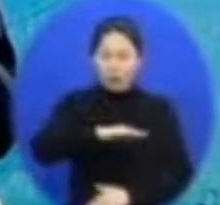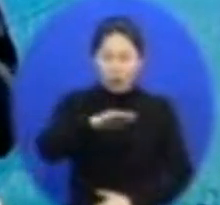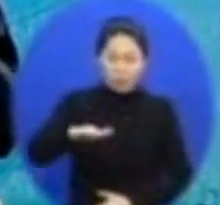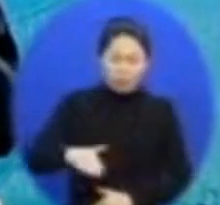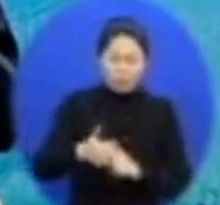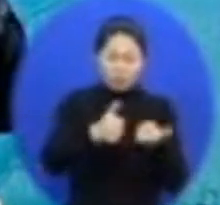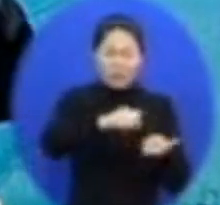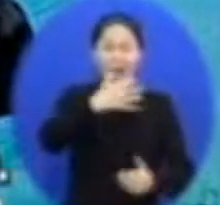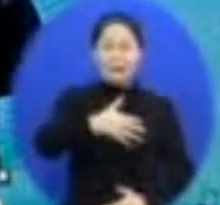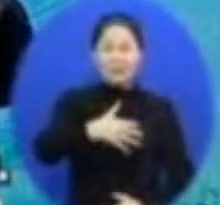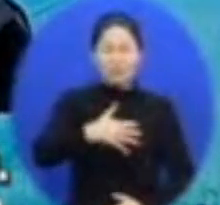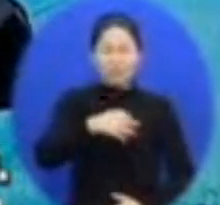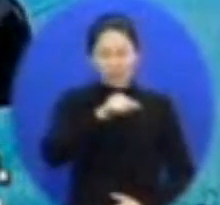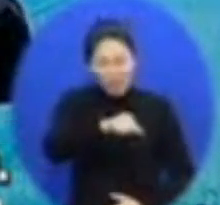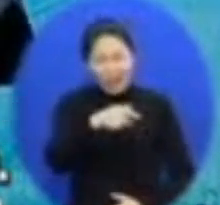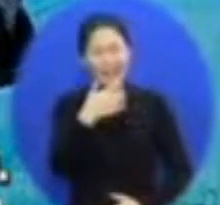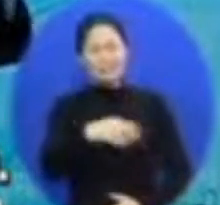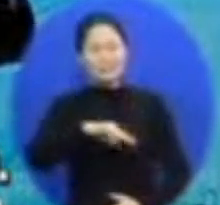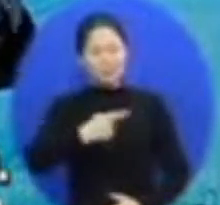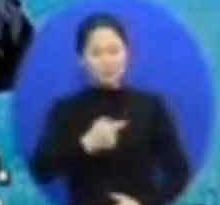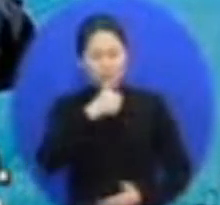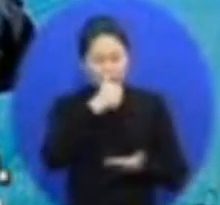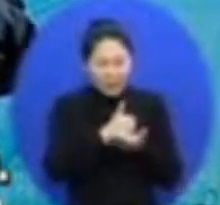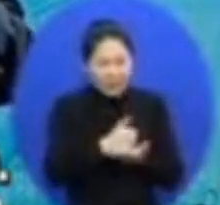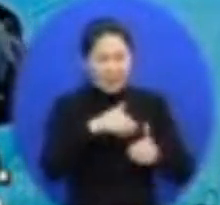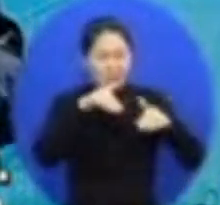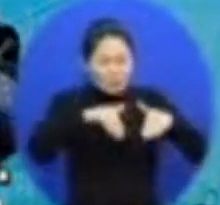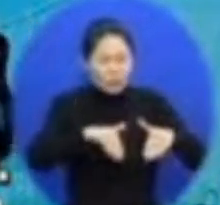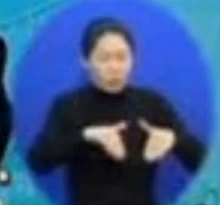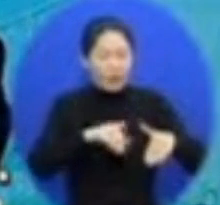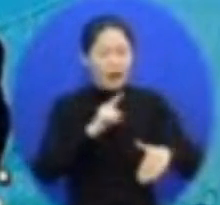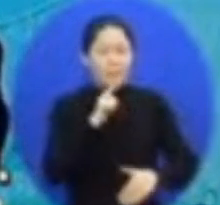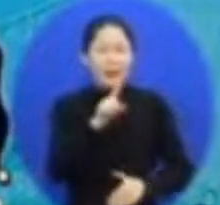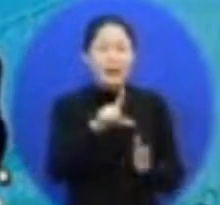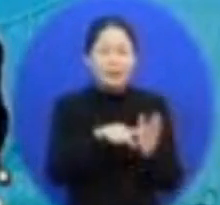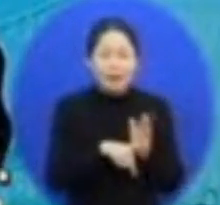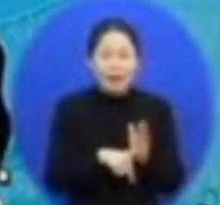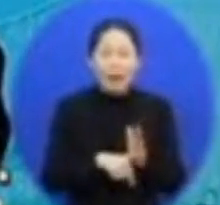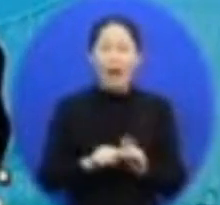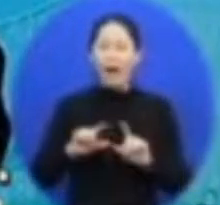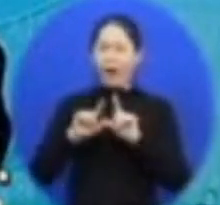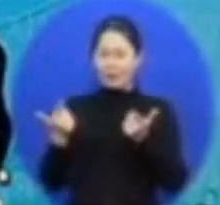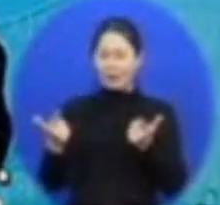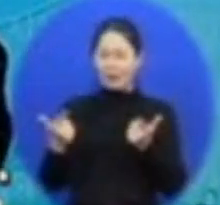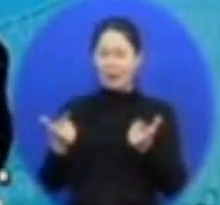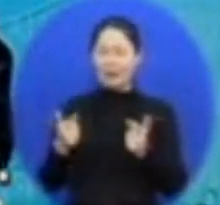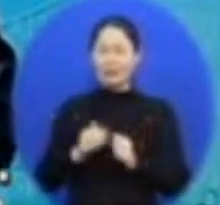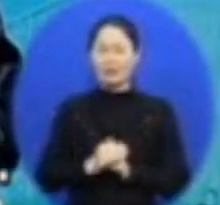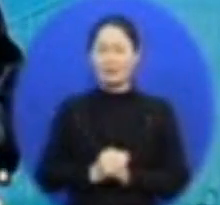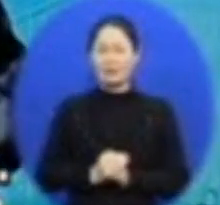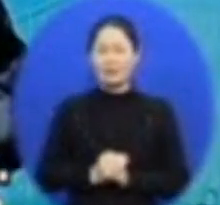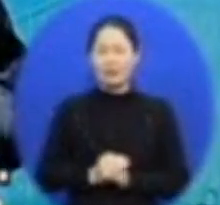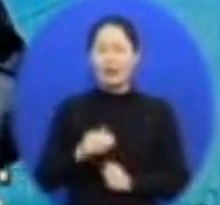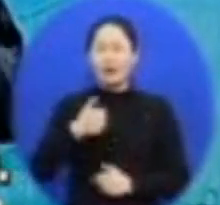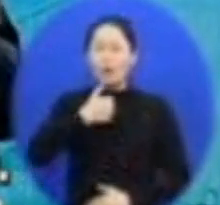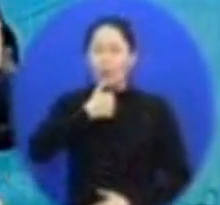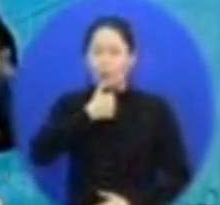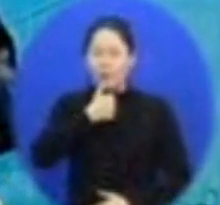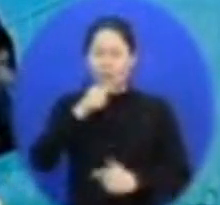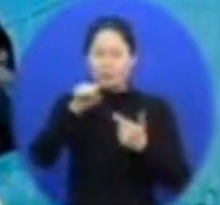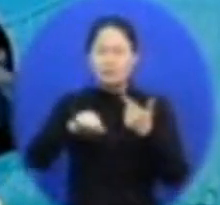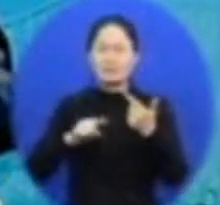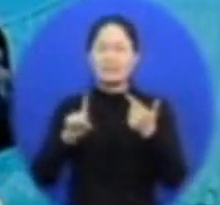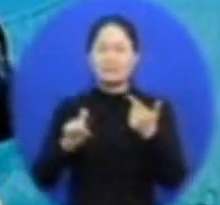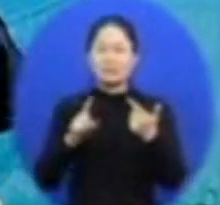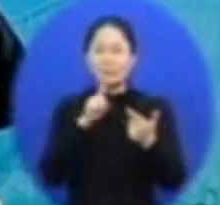죽었다고 너 아직도 죄 종이야 라고 할 때 아니야 로마서 6장 11절